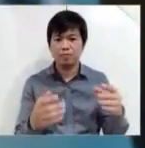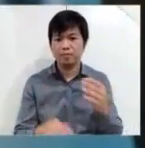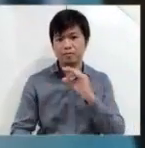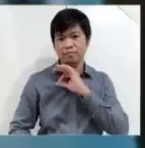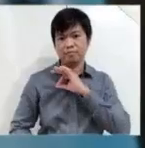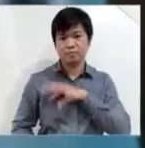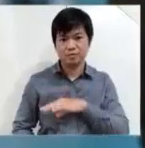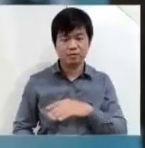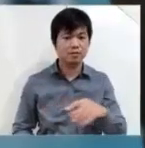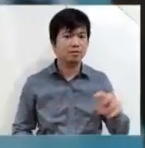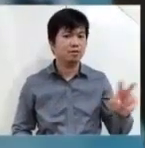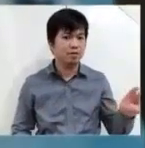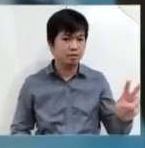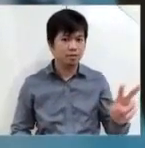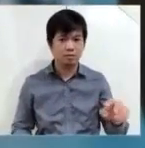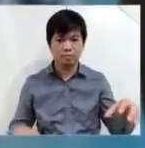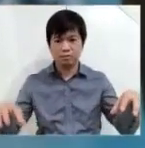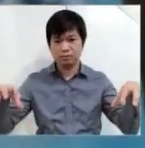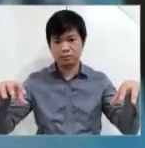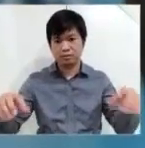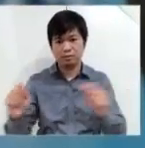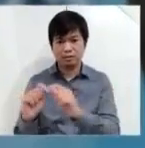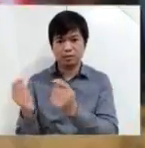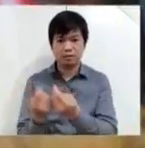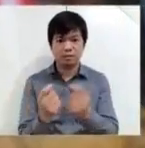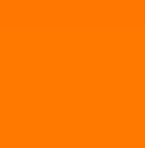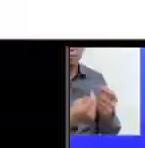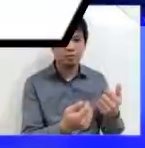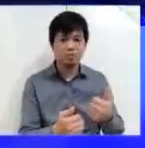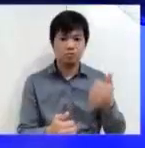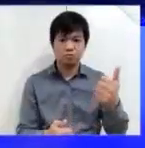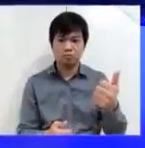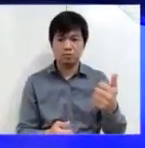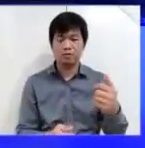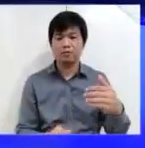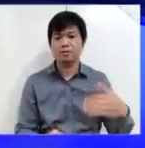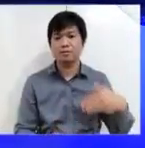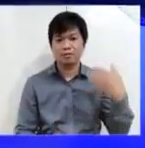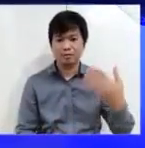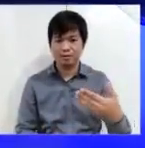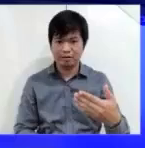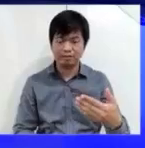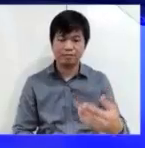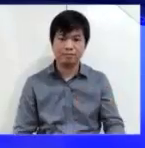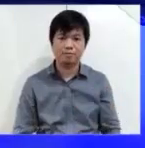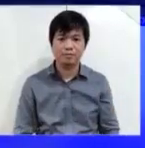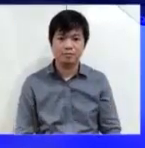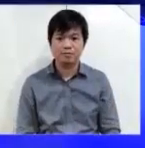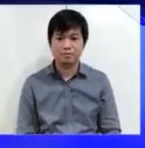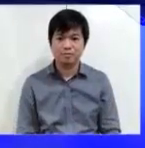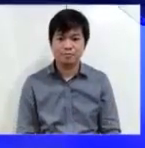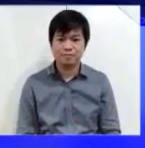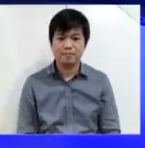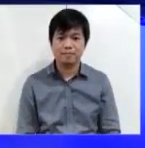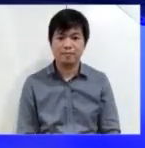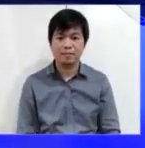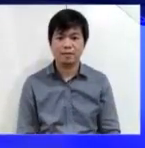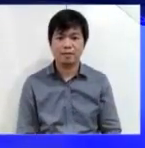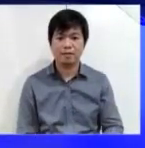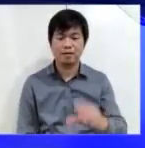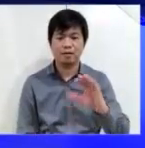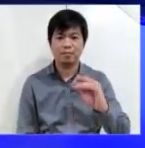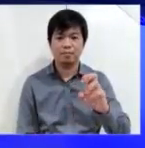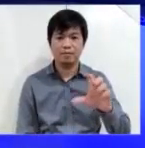na gustong gumanda ang standing sa parating na season. And speaking of the next led Chameleons, maglalaro para sa kanila si